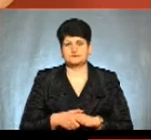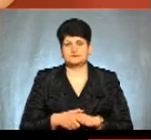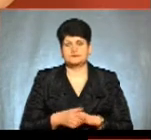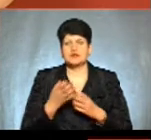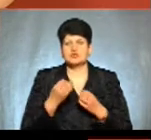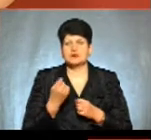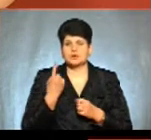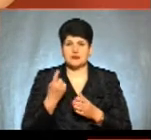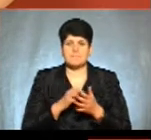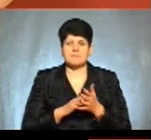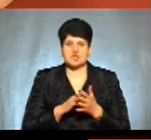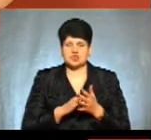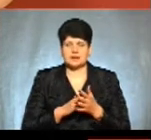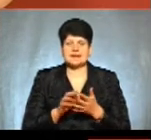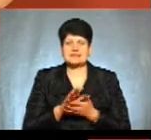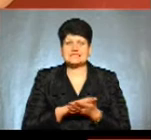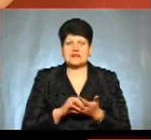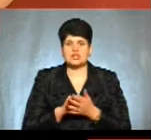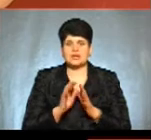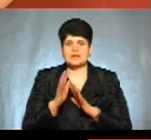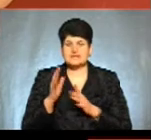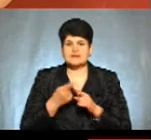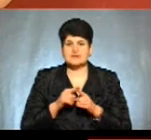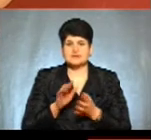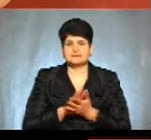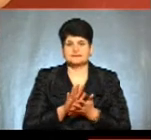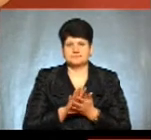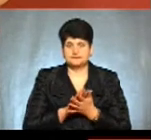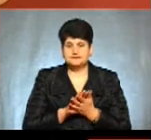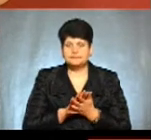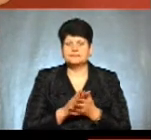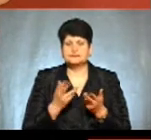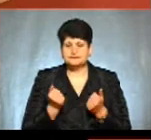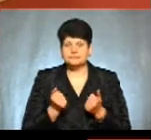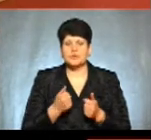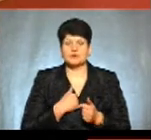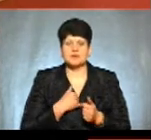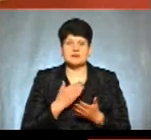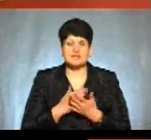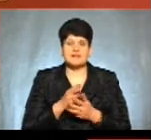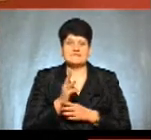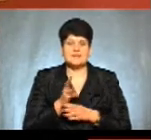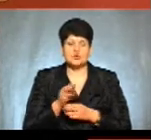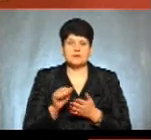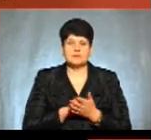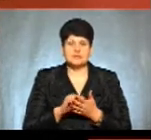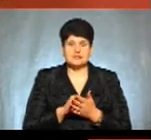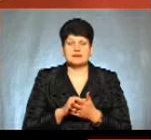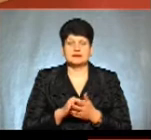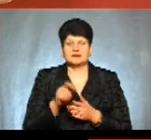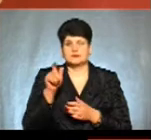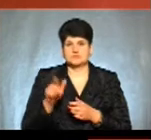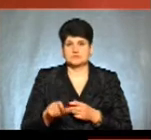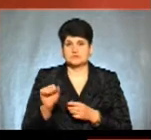Ще одна причина знищення лісів – це засміченість лісів, так? В нас є відеоматеріали, де мешканець